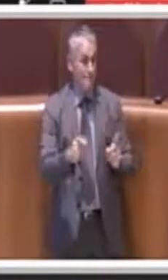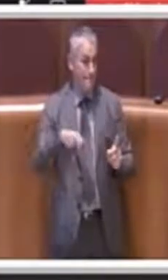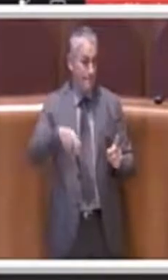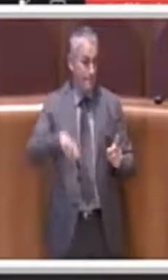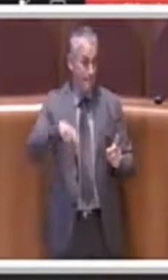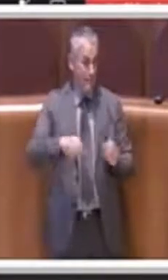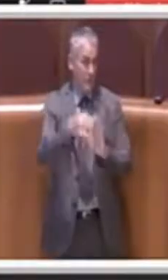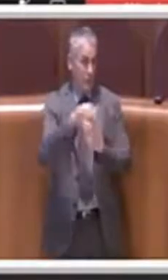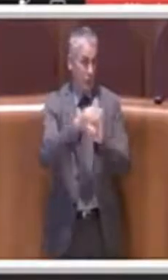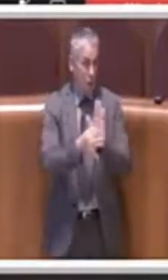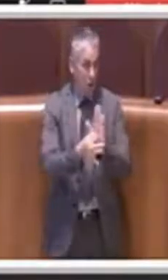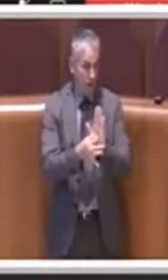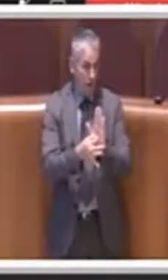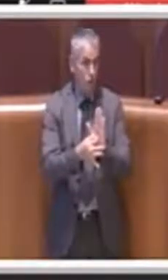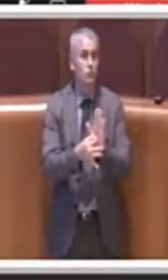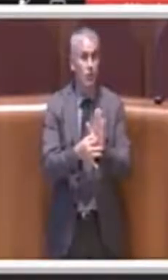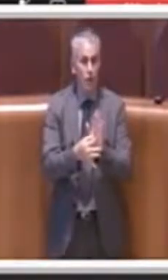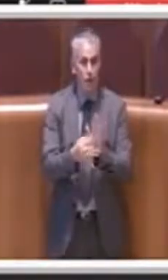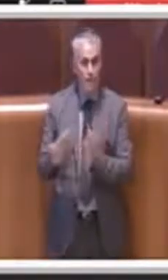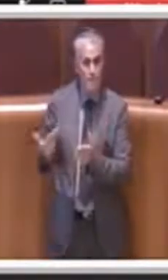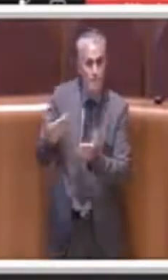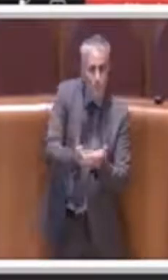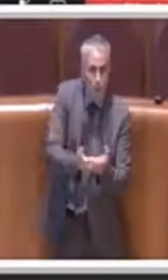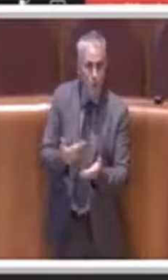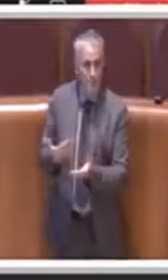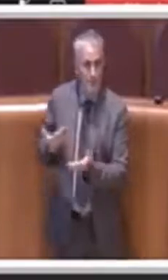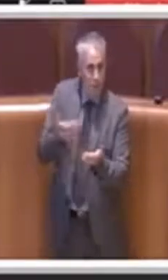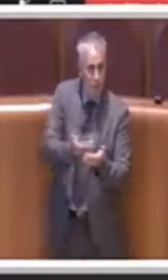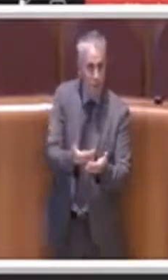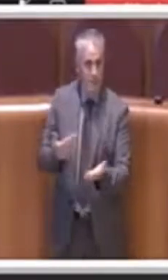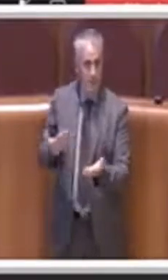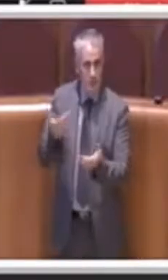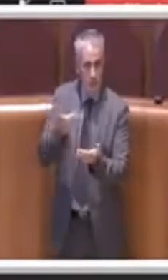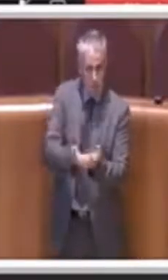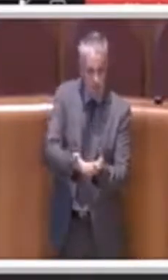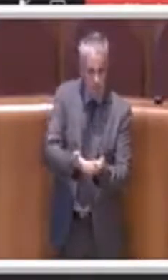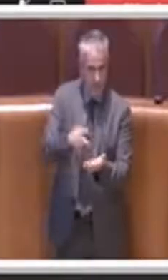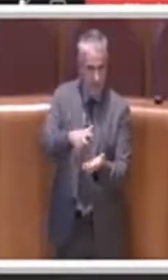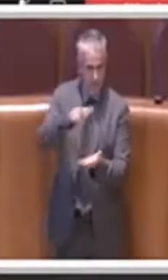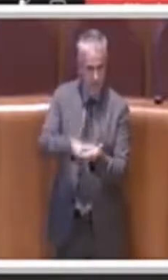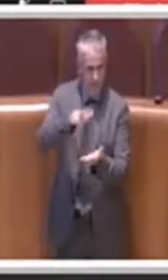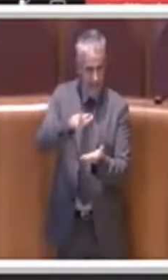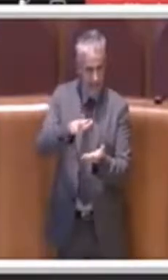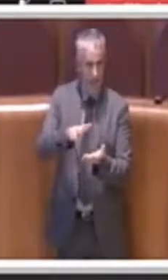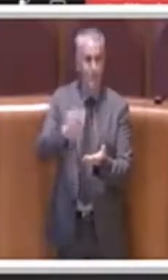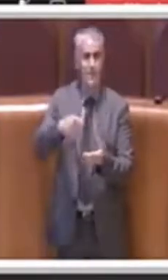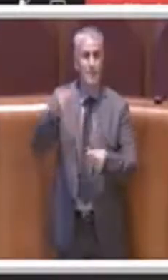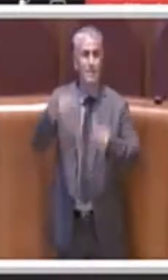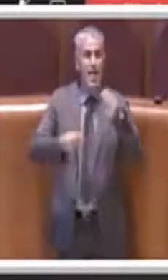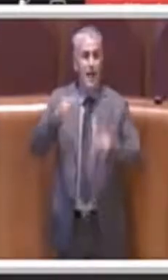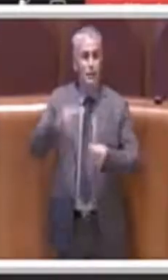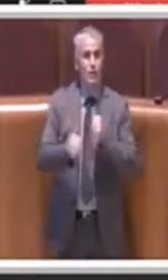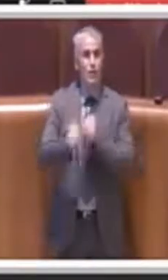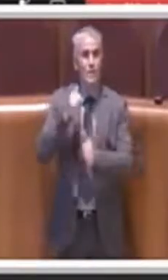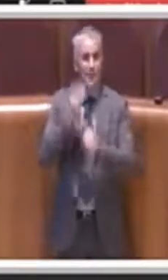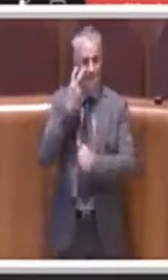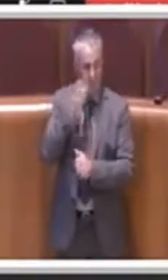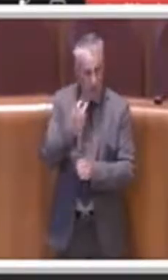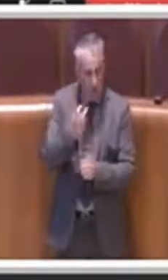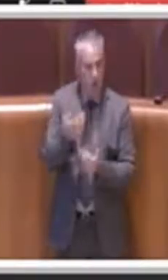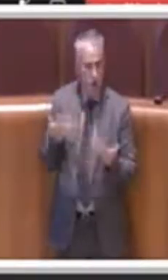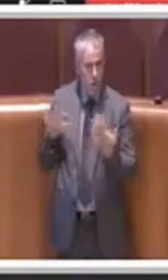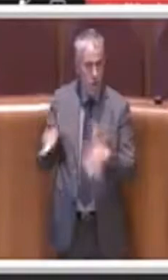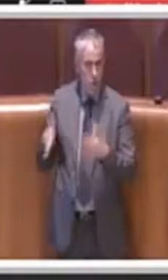dai regolamenti le proposte di delibera che riguardavano quindi l'approvazione del bilancio di previsione